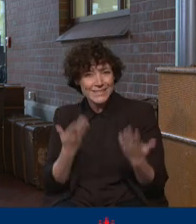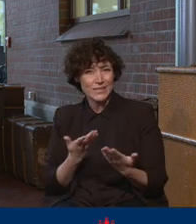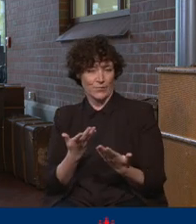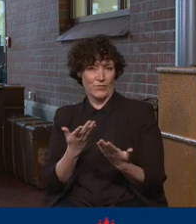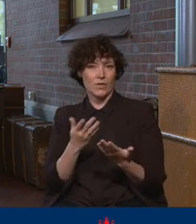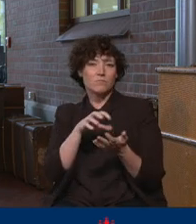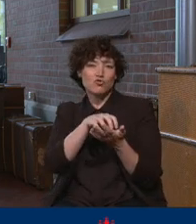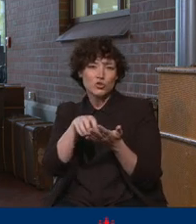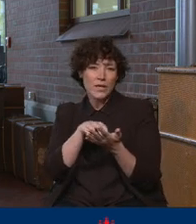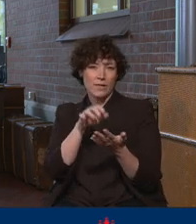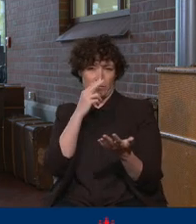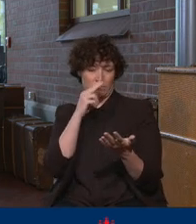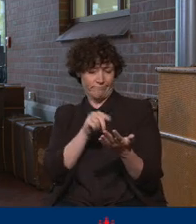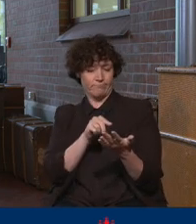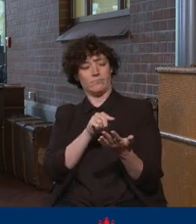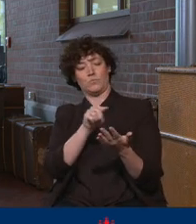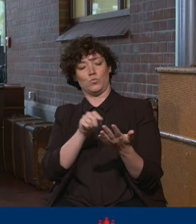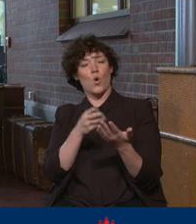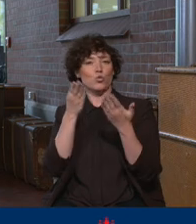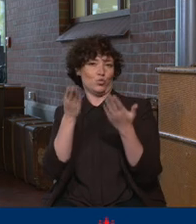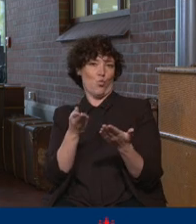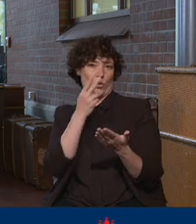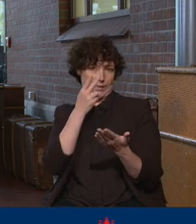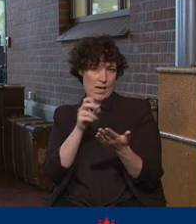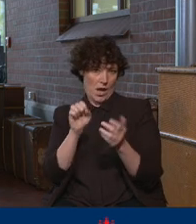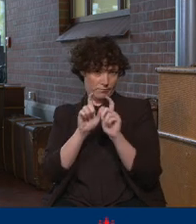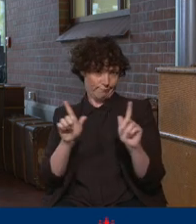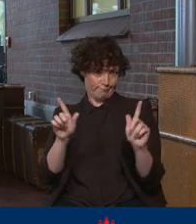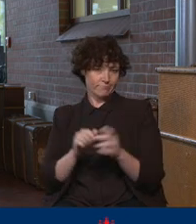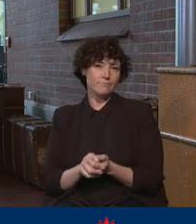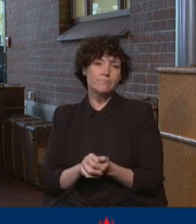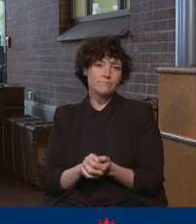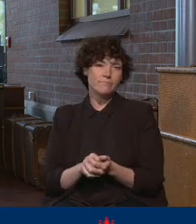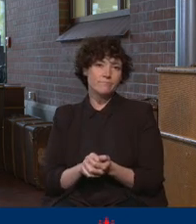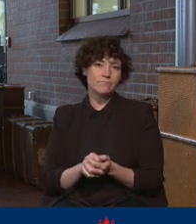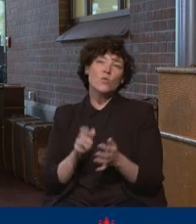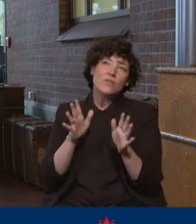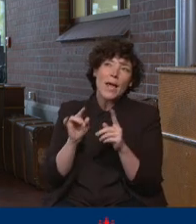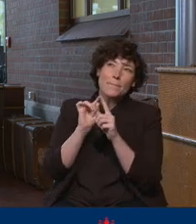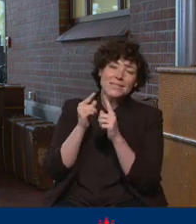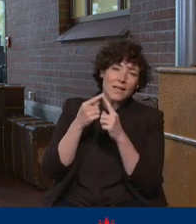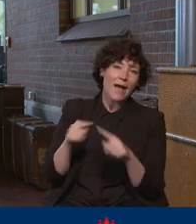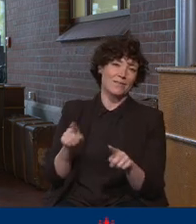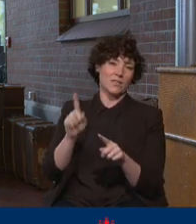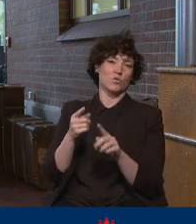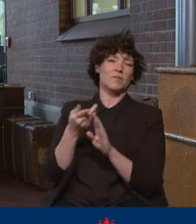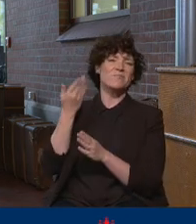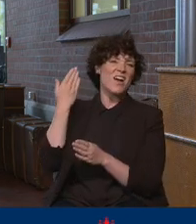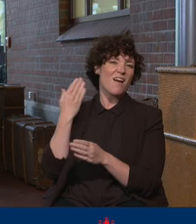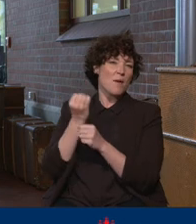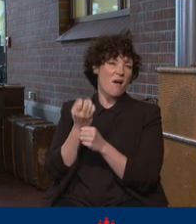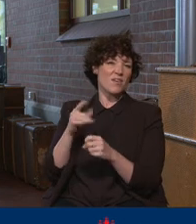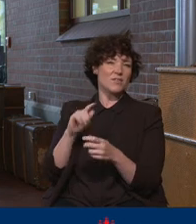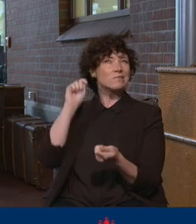so aus und das verlangt vielleicht auch ein etwas anderes vorgehen als wir das in der vergangenheit gemacht haben nämlich